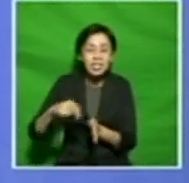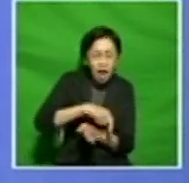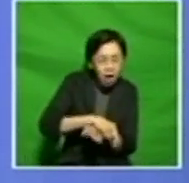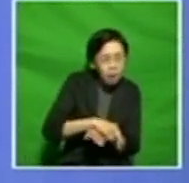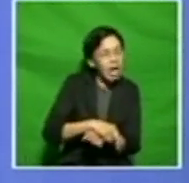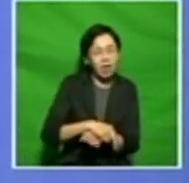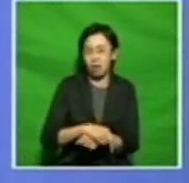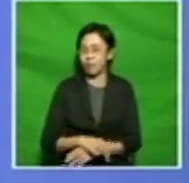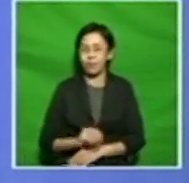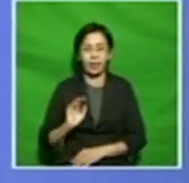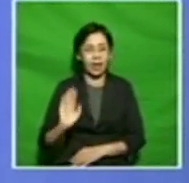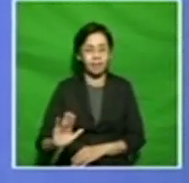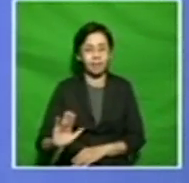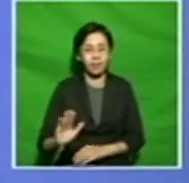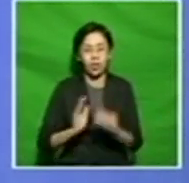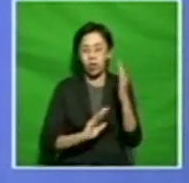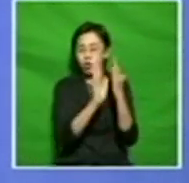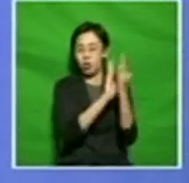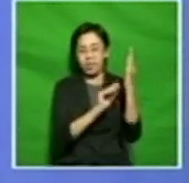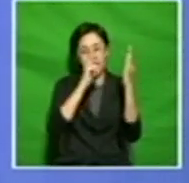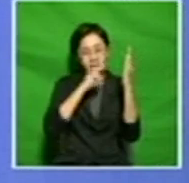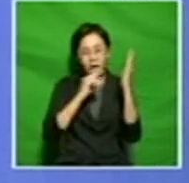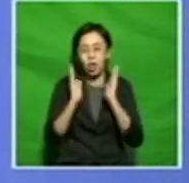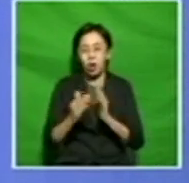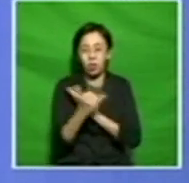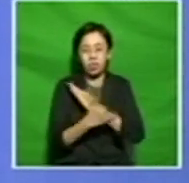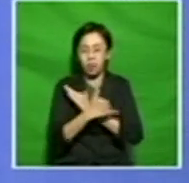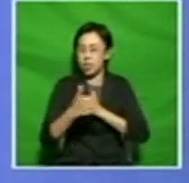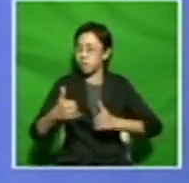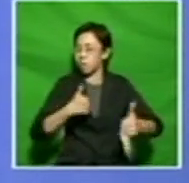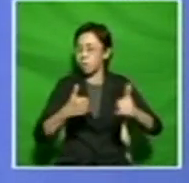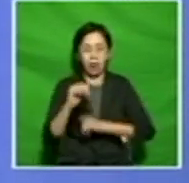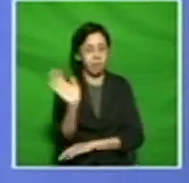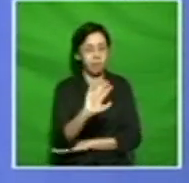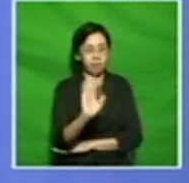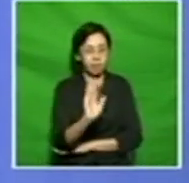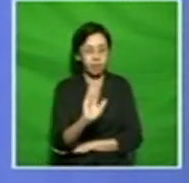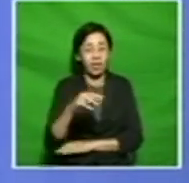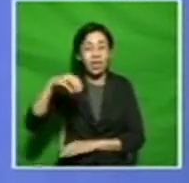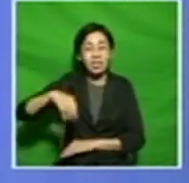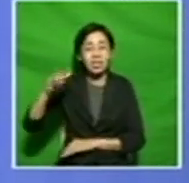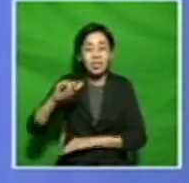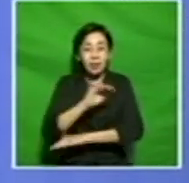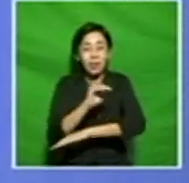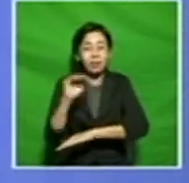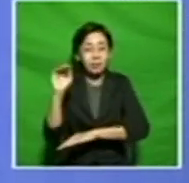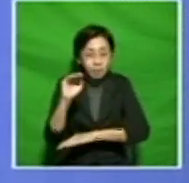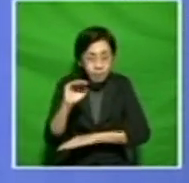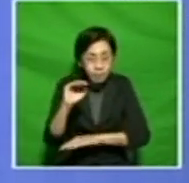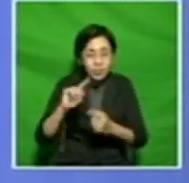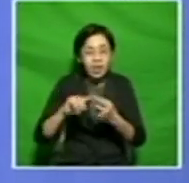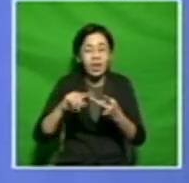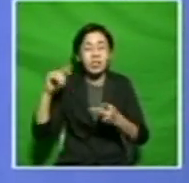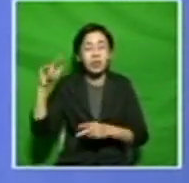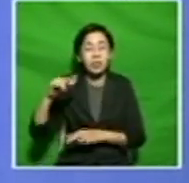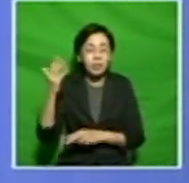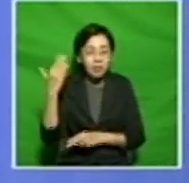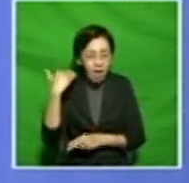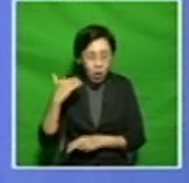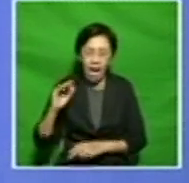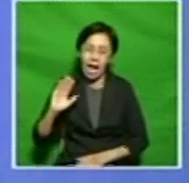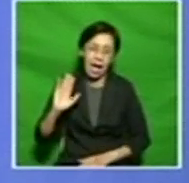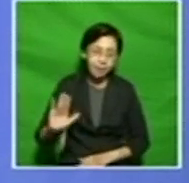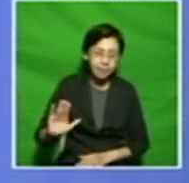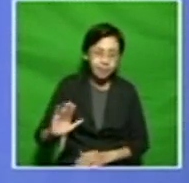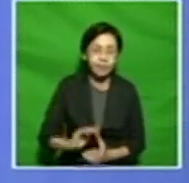านทั่วประเทศรวมทั้งสุวรรณภูมิและดอนเมืองห้ามเข้ามาในประเทศยกเว้